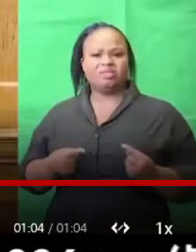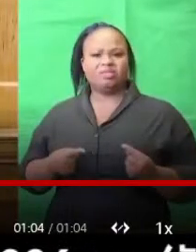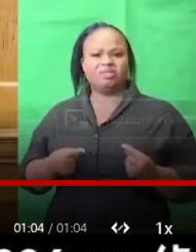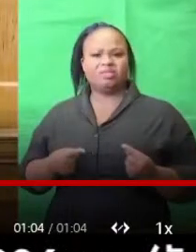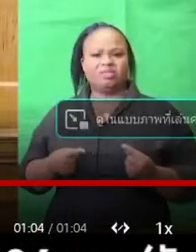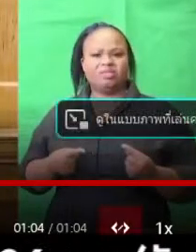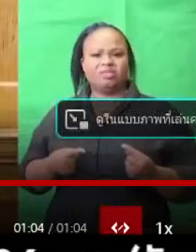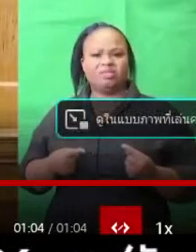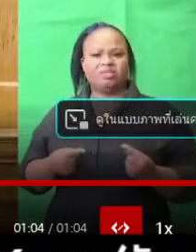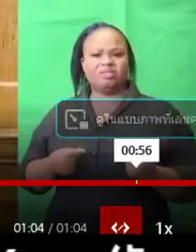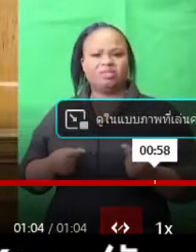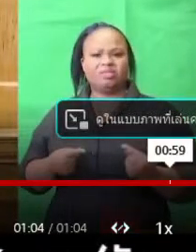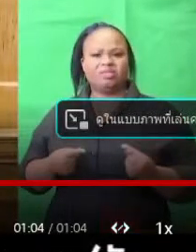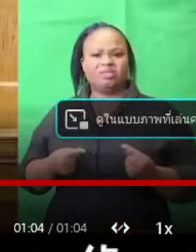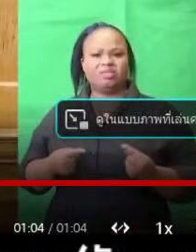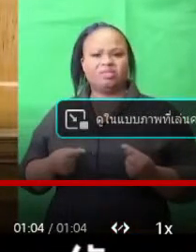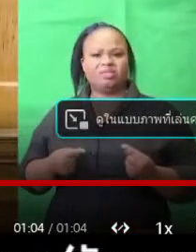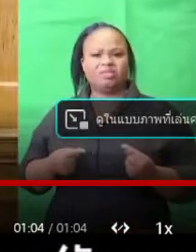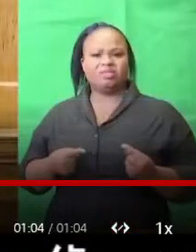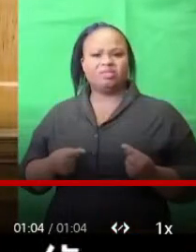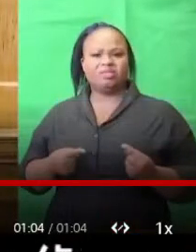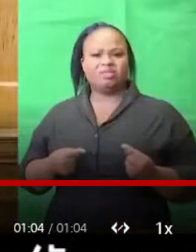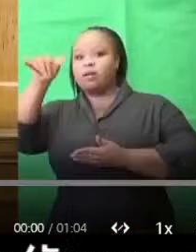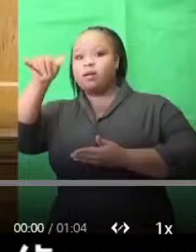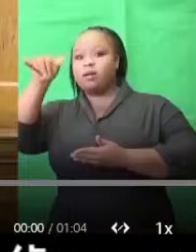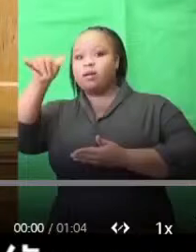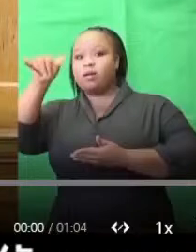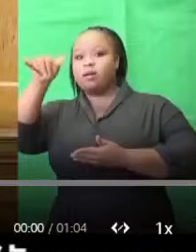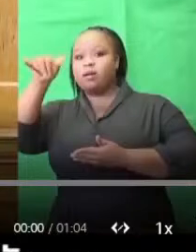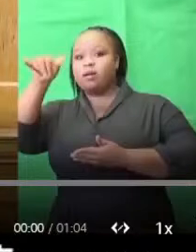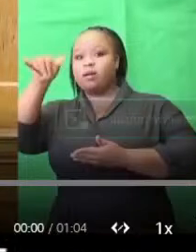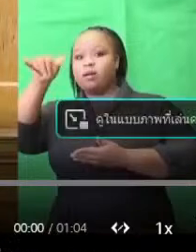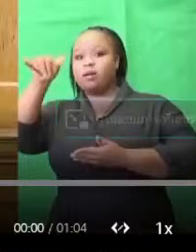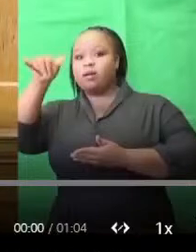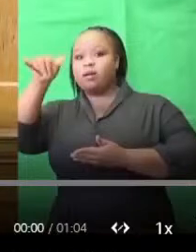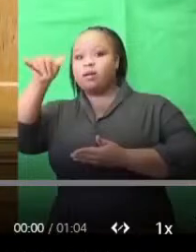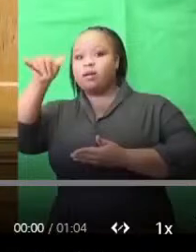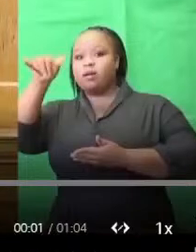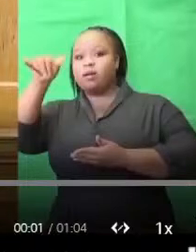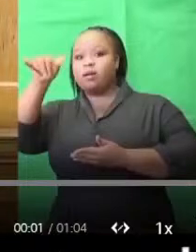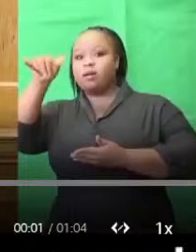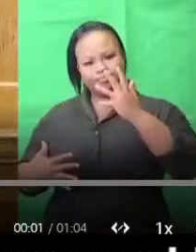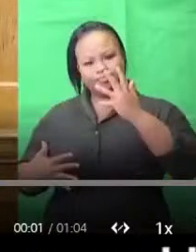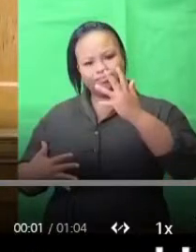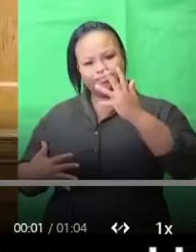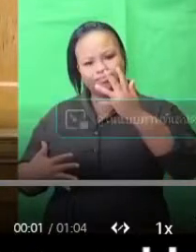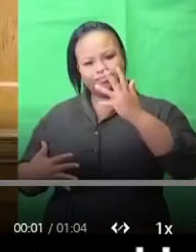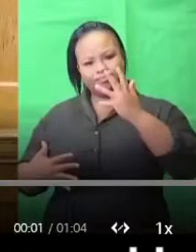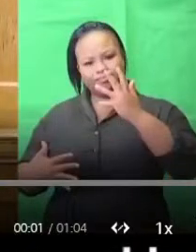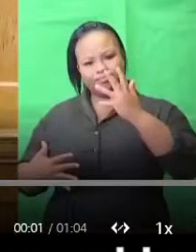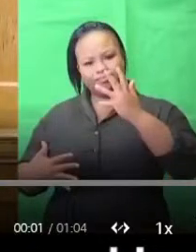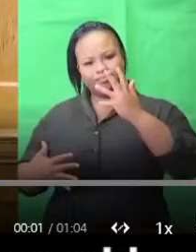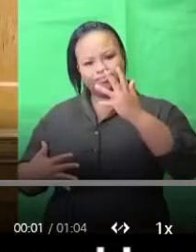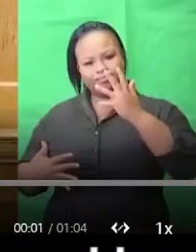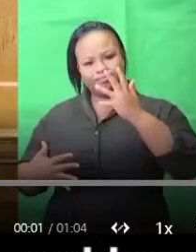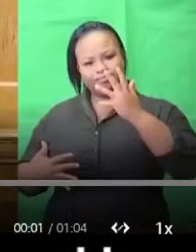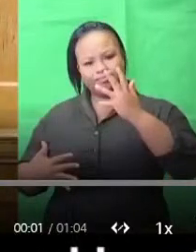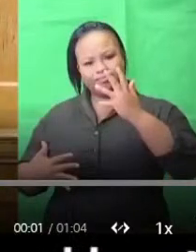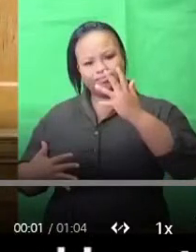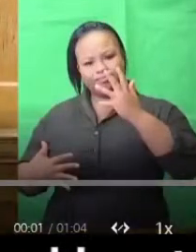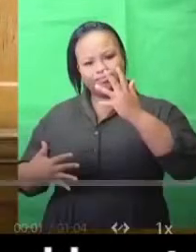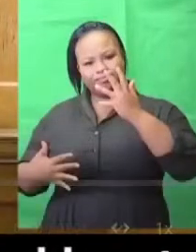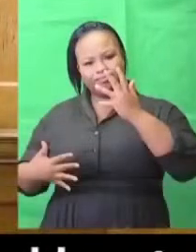โอ้นี่คลับเป็นการยืนยันอีกครั้งหนึ่งกระบะอัฟริกาและประเทศต่างๆที่ถูกแบนไม่พอใจถ้า